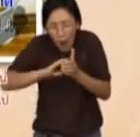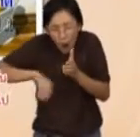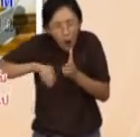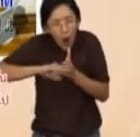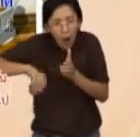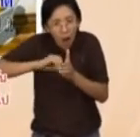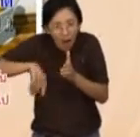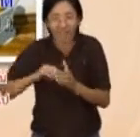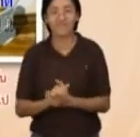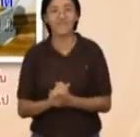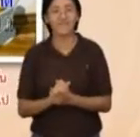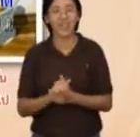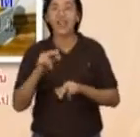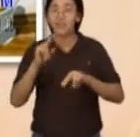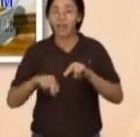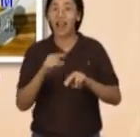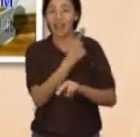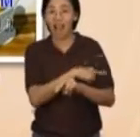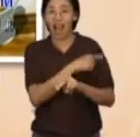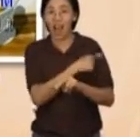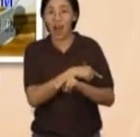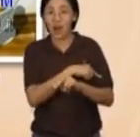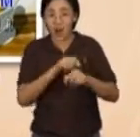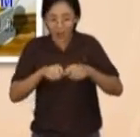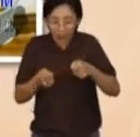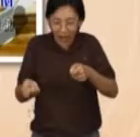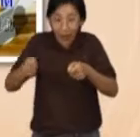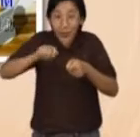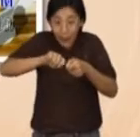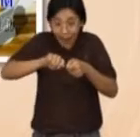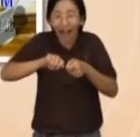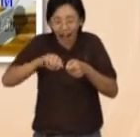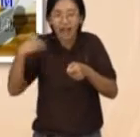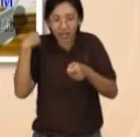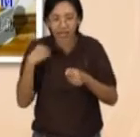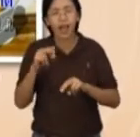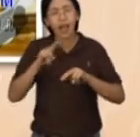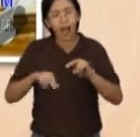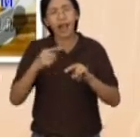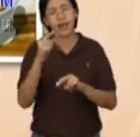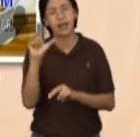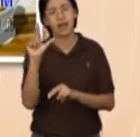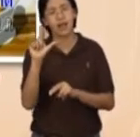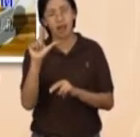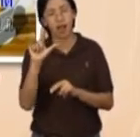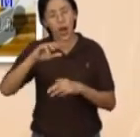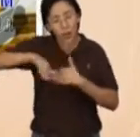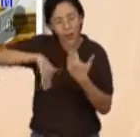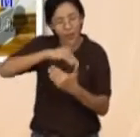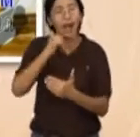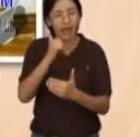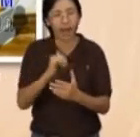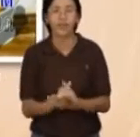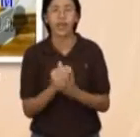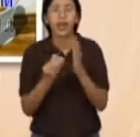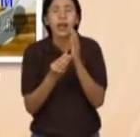ะแล้วก็ใช้ไข่ขาวนะคะบางครั้งอาจจะผสมไข่แดงไปเล็กน้อยนะคะทำให้ไขมันคอเลสเต